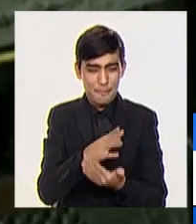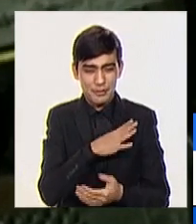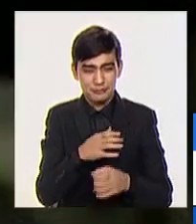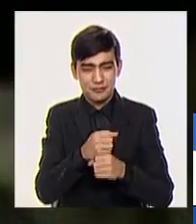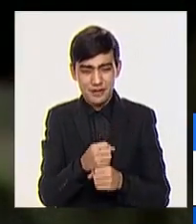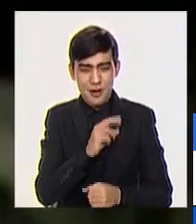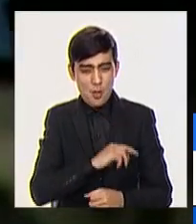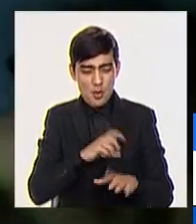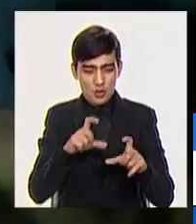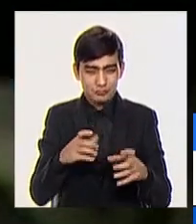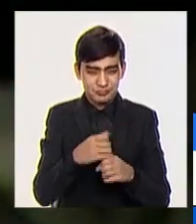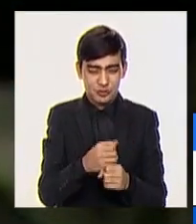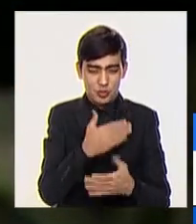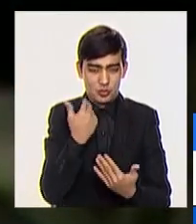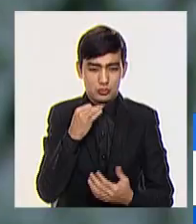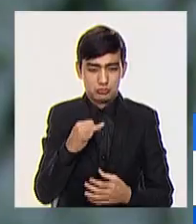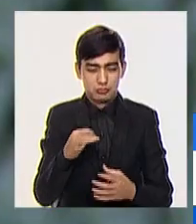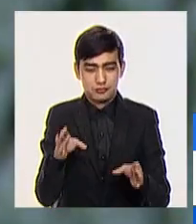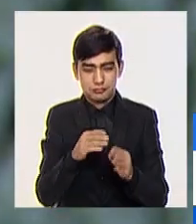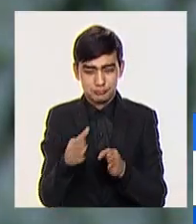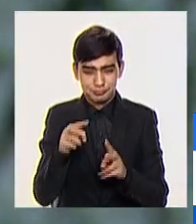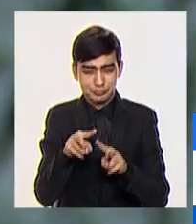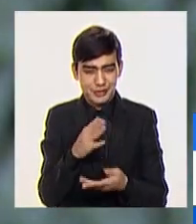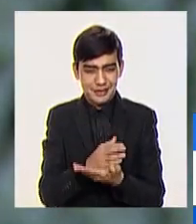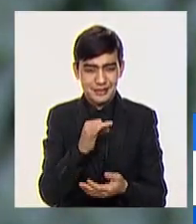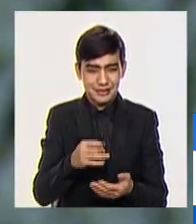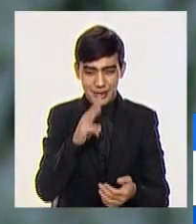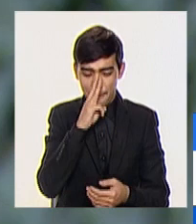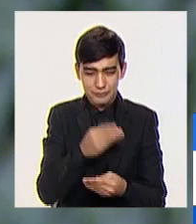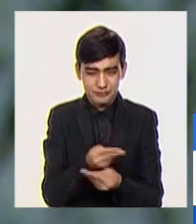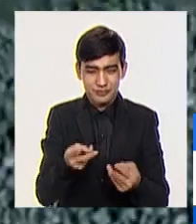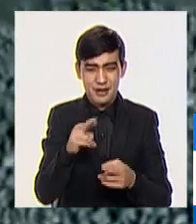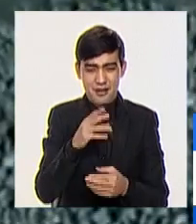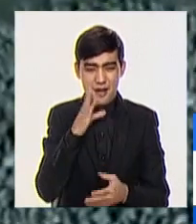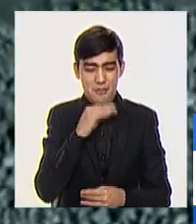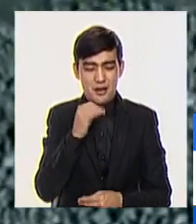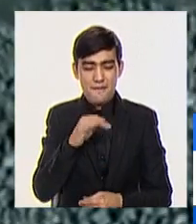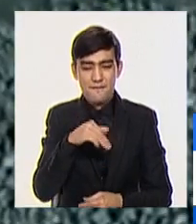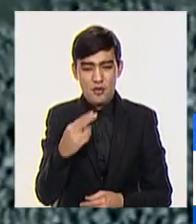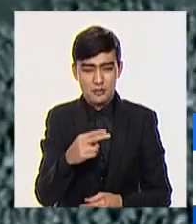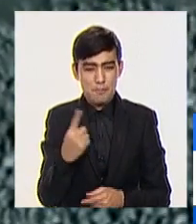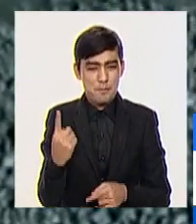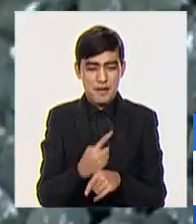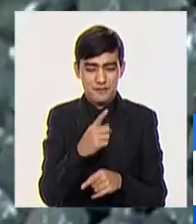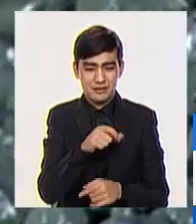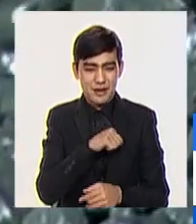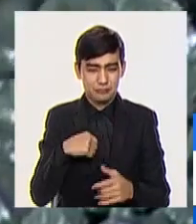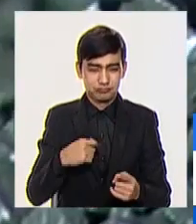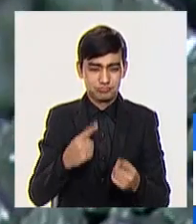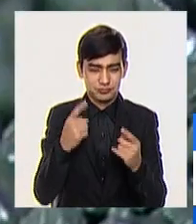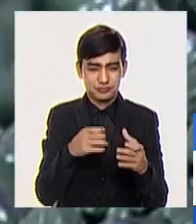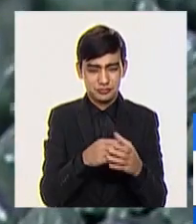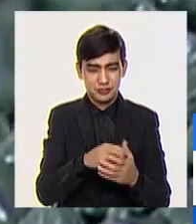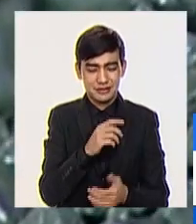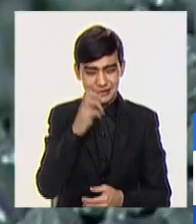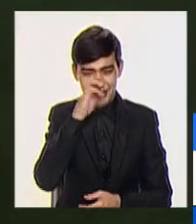сокращения персонала. Смогли обеспечить непрерывное производство и выплату заработных плат. И на сегодня фонд остается одним из крупнейших работодателей